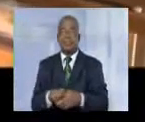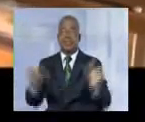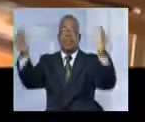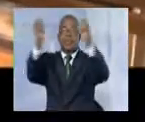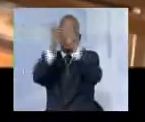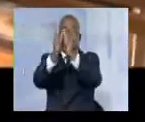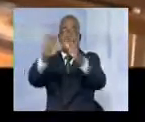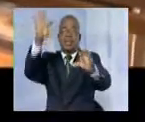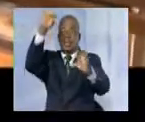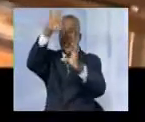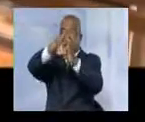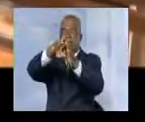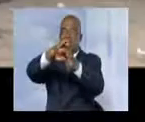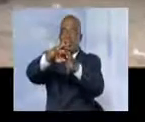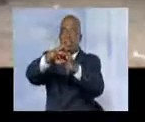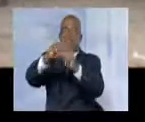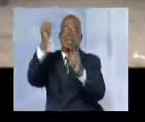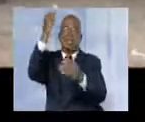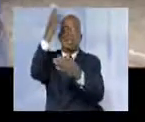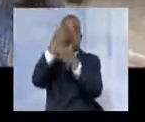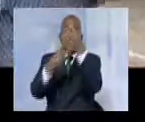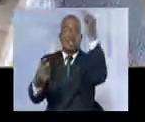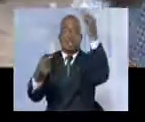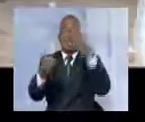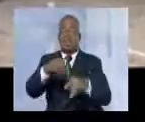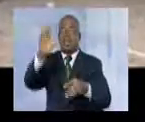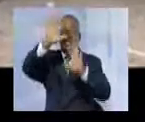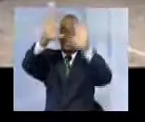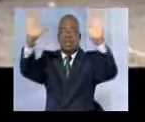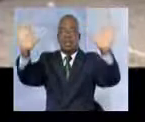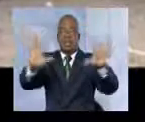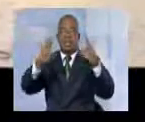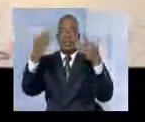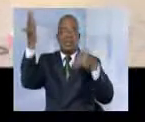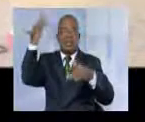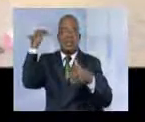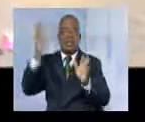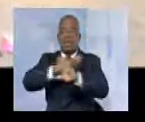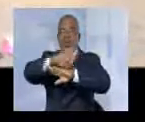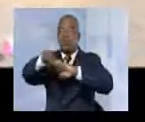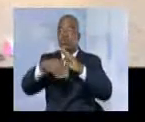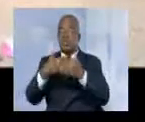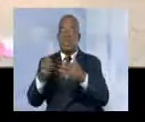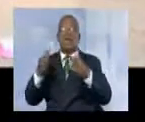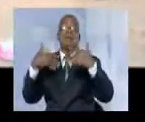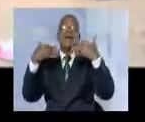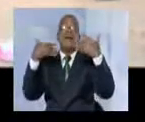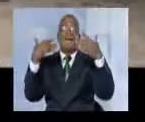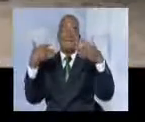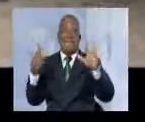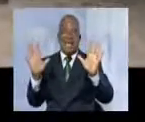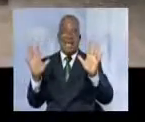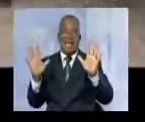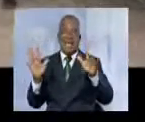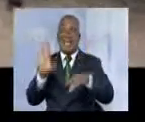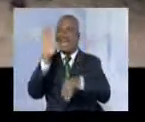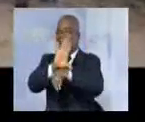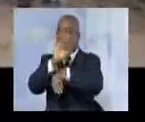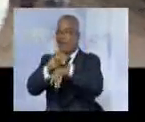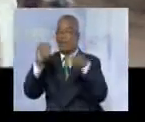Avec les élections couplées du dimanche dernier, tout est en ordre pour remettre la Côte d'Ivoire sur les rails. Le 11 décembre 2012, c'était